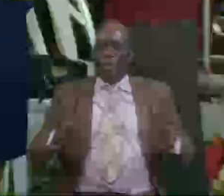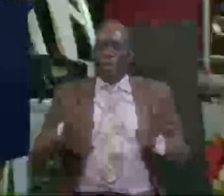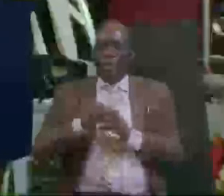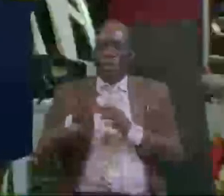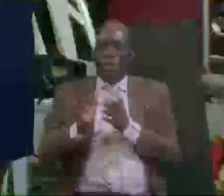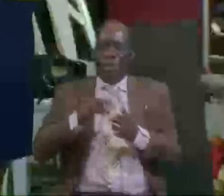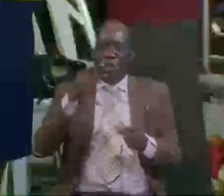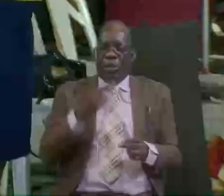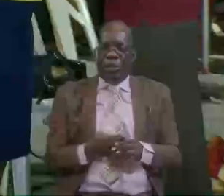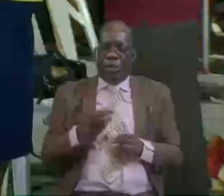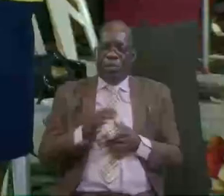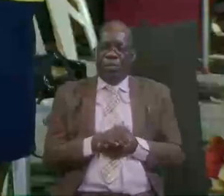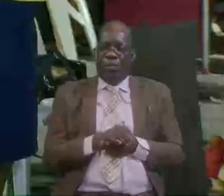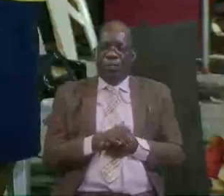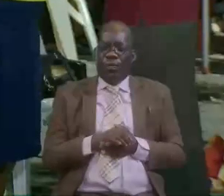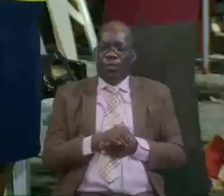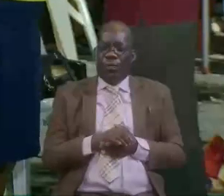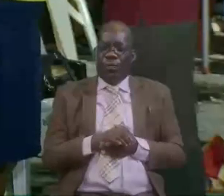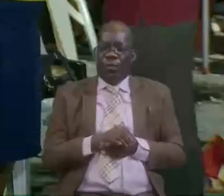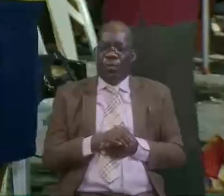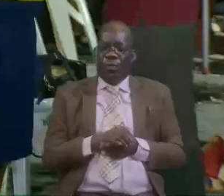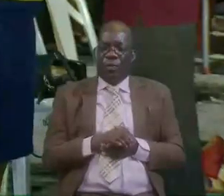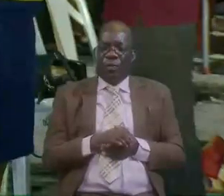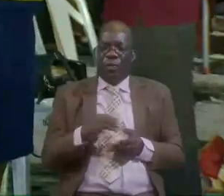de Jésus.